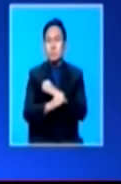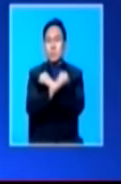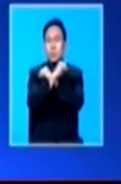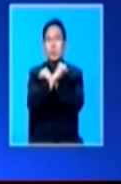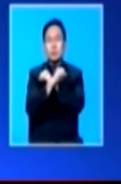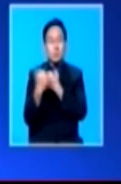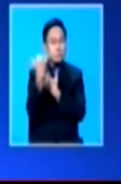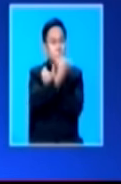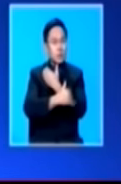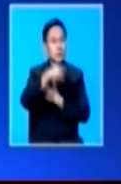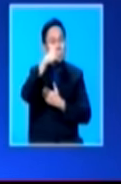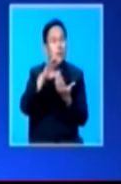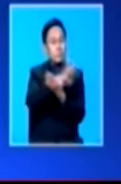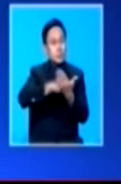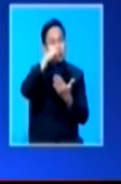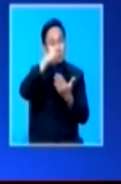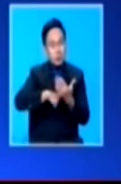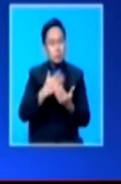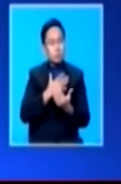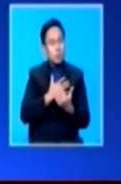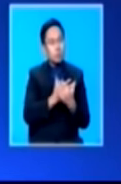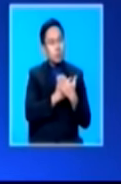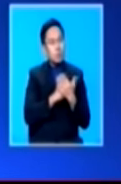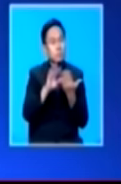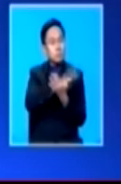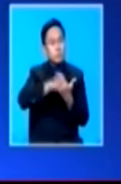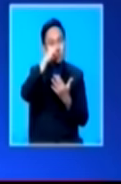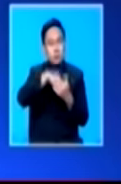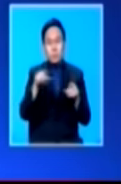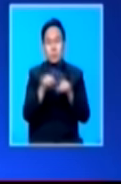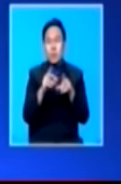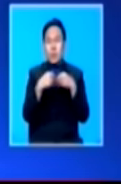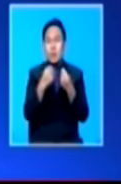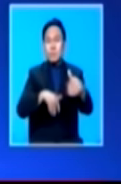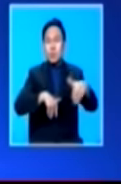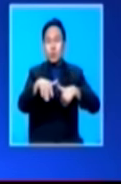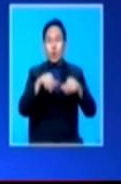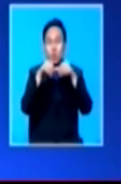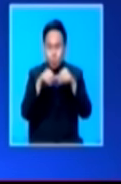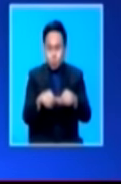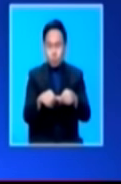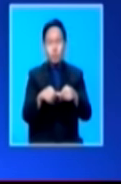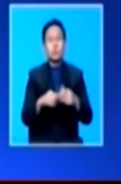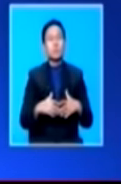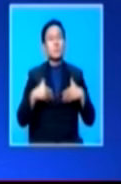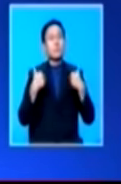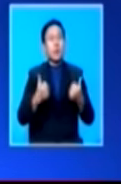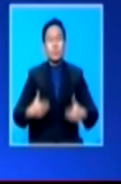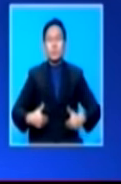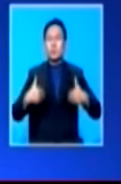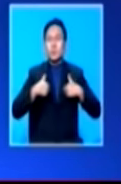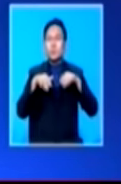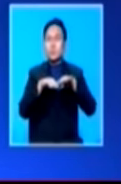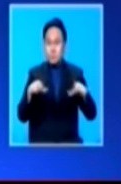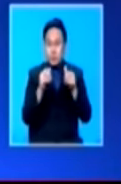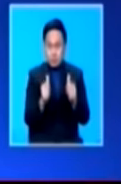อปกป้องผืนแผ่นดินอันเป็นที่รักของพวกเราทุกคนเพื่อให้ประชาชนได้มีที่อยู่ที่อาศัยใช้ชีวิตอย่างเป็นปกติสุ